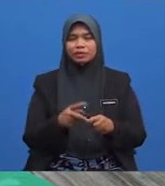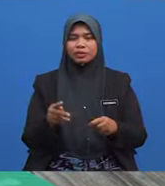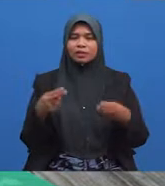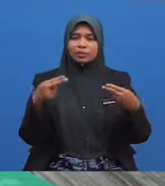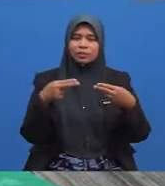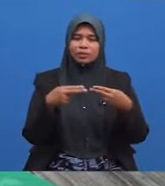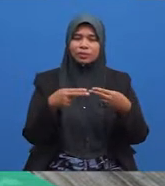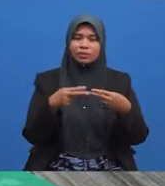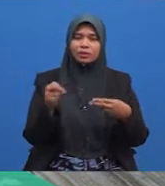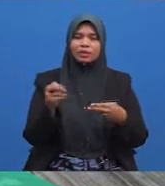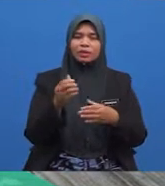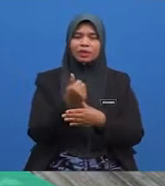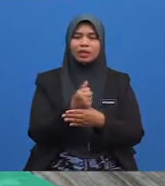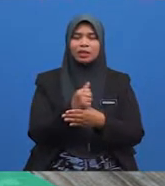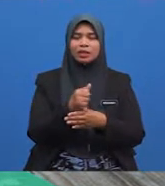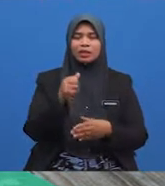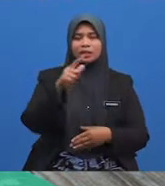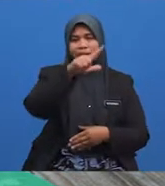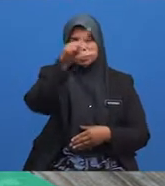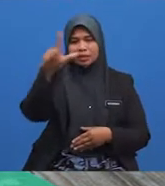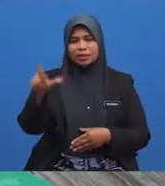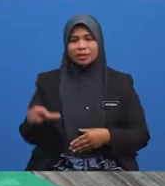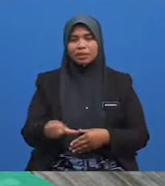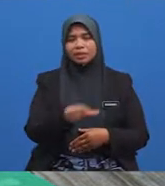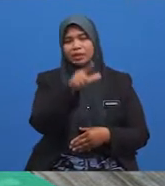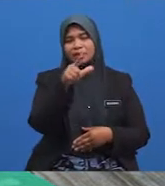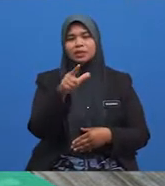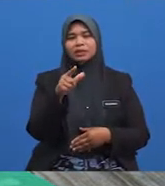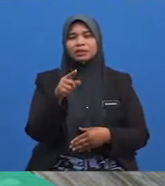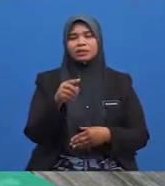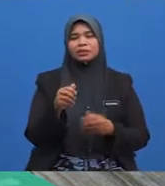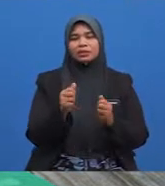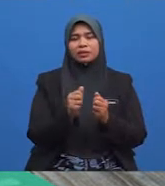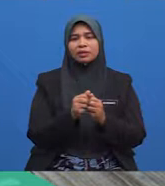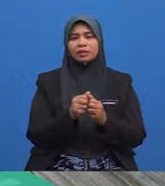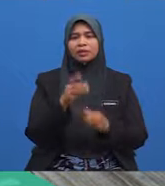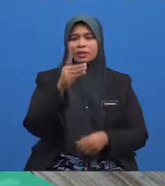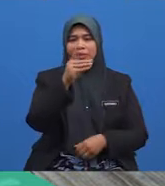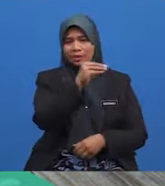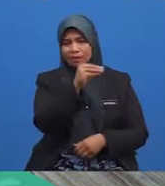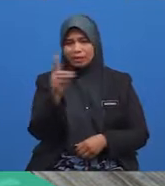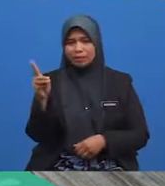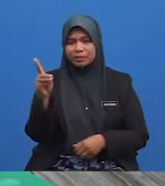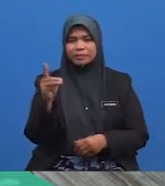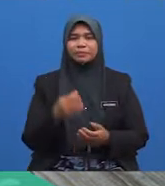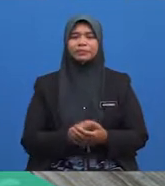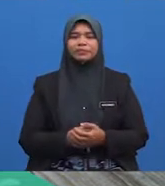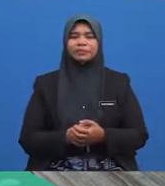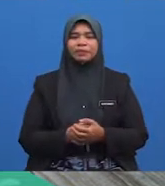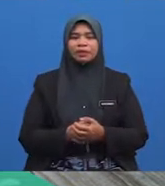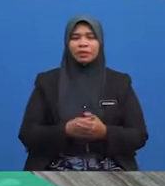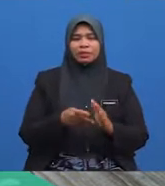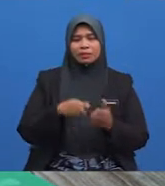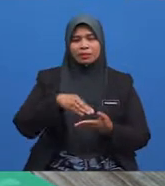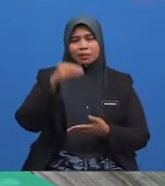hubungan antara lilitan bulatan dengan diameter. Dalam pembelajaran yang lepas, cikgu